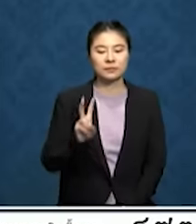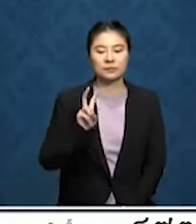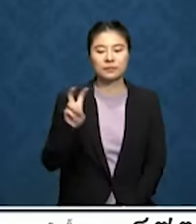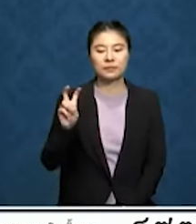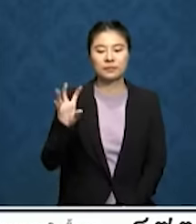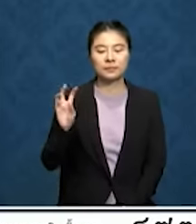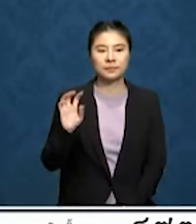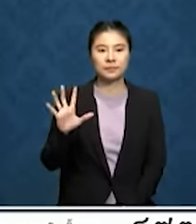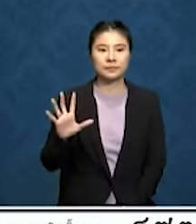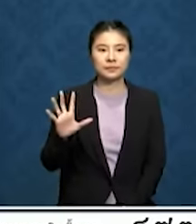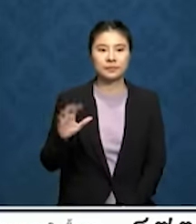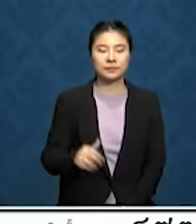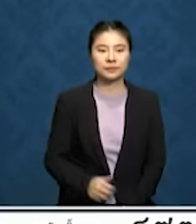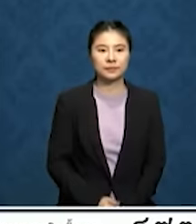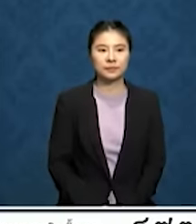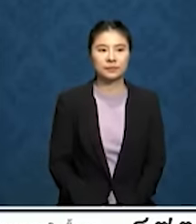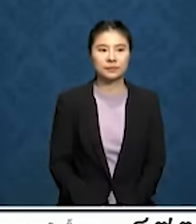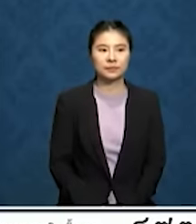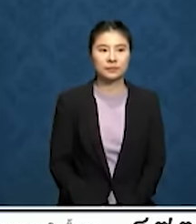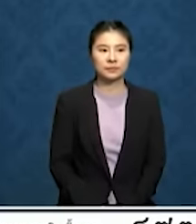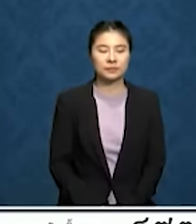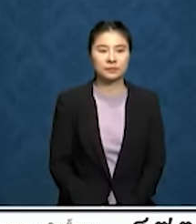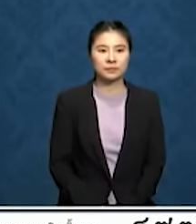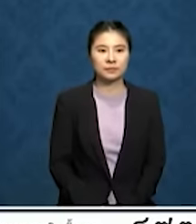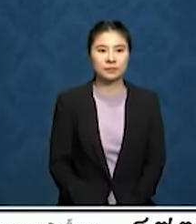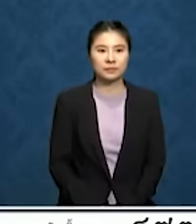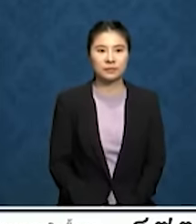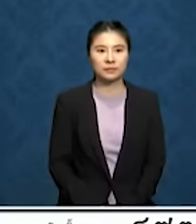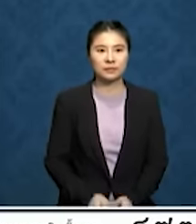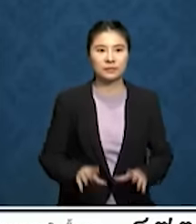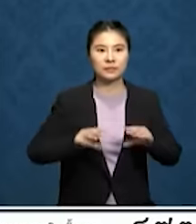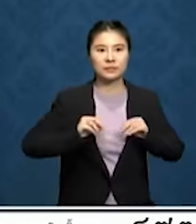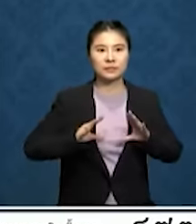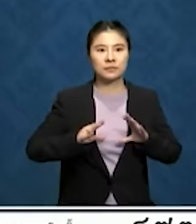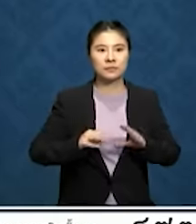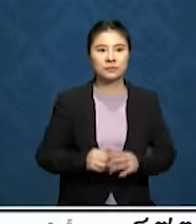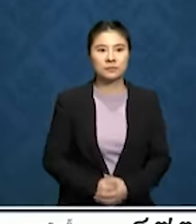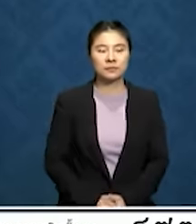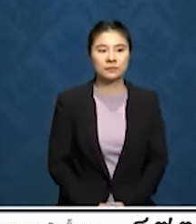265นางสาวพุทธิตาชัยอนันต ์ไม่เห็นชอบค่ะ